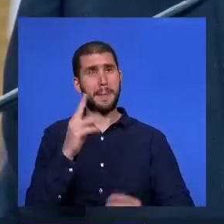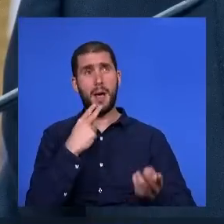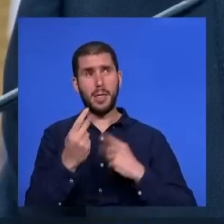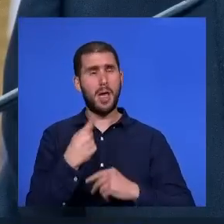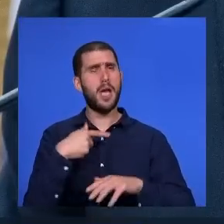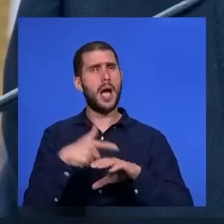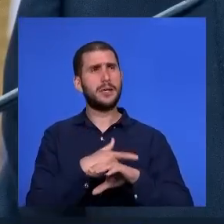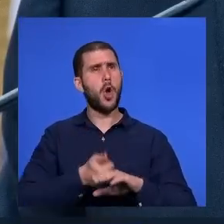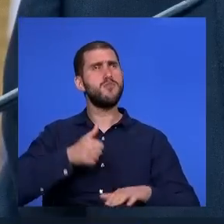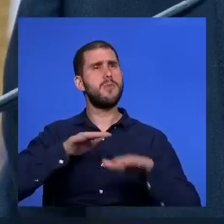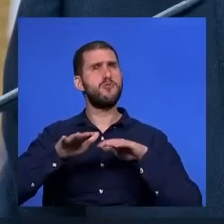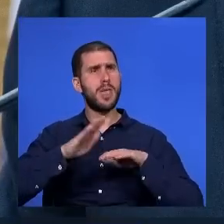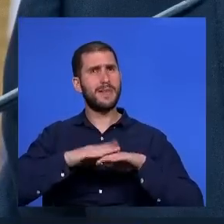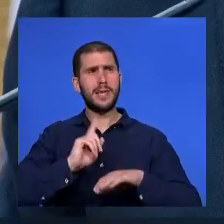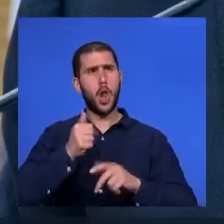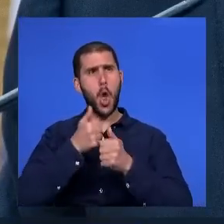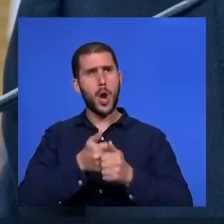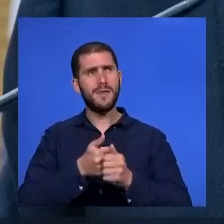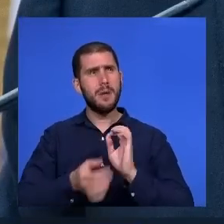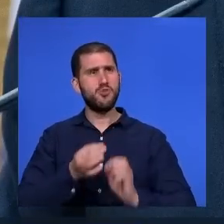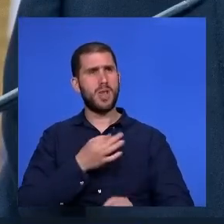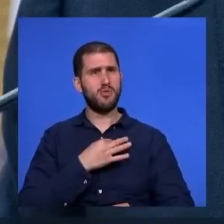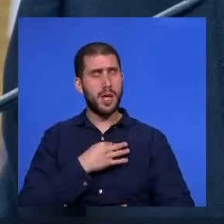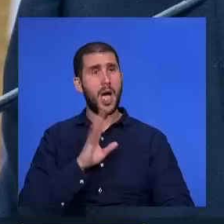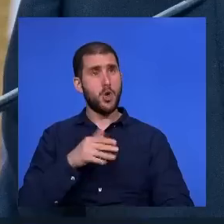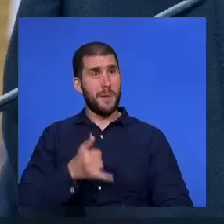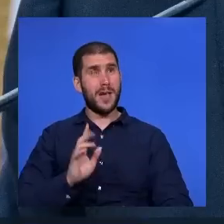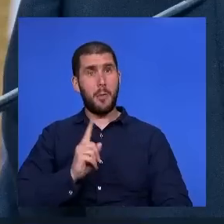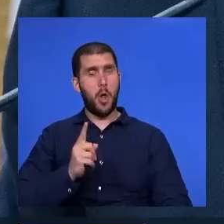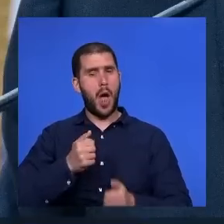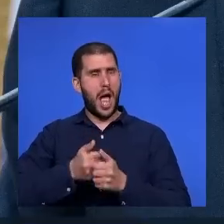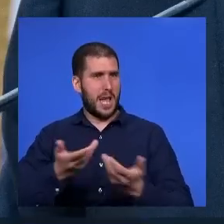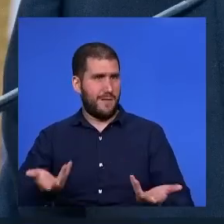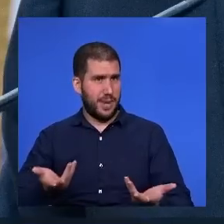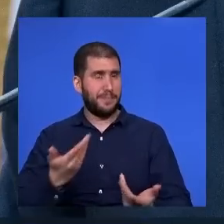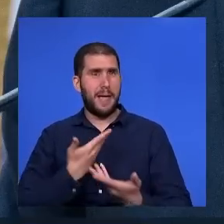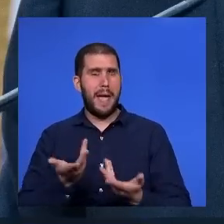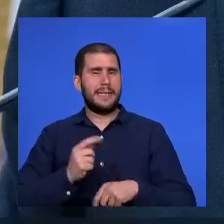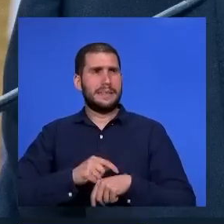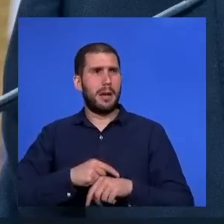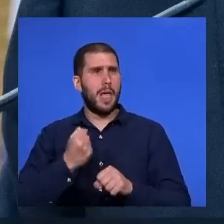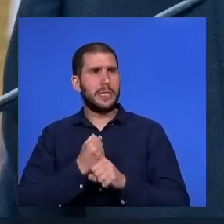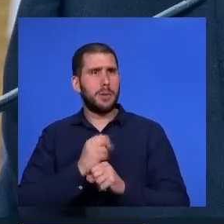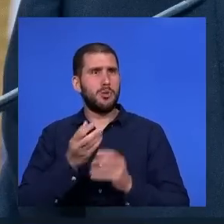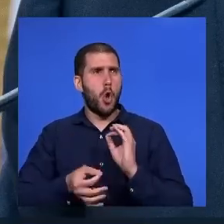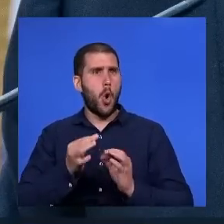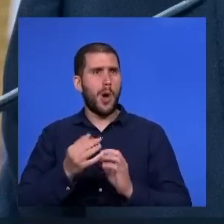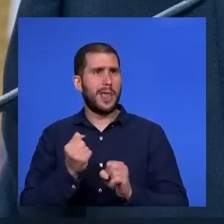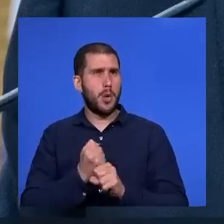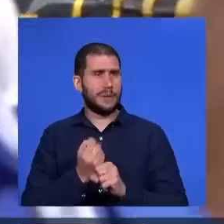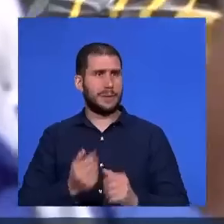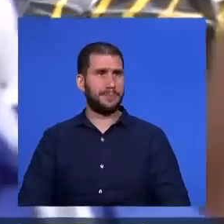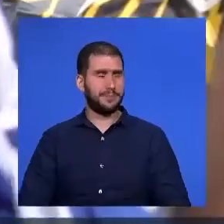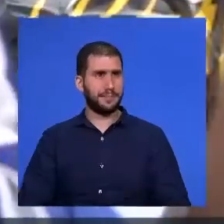עסוק בלהיות ראש הממשלה. אני לא עוקב אחרי המשפט שלי היום, וגם כאן לא עקבתי. אין לי זמן לעסוק במה שעורכי הדין שלי